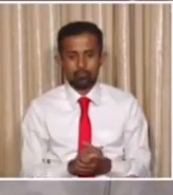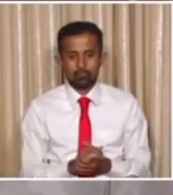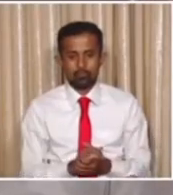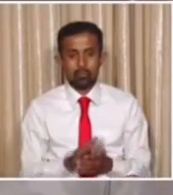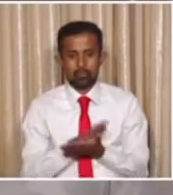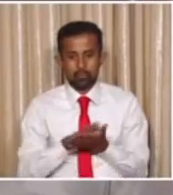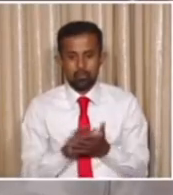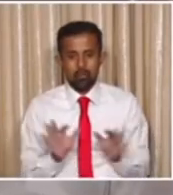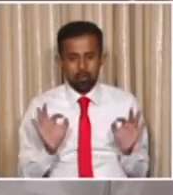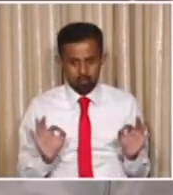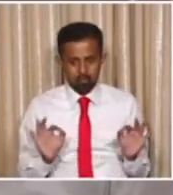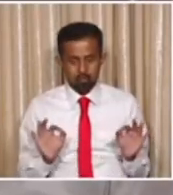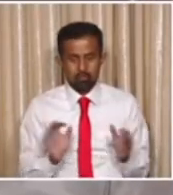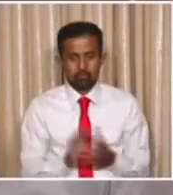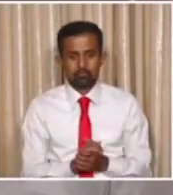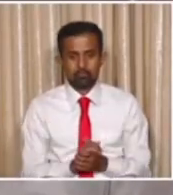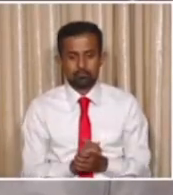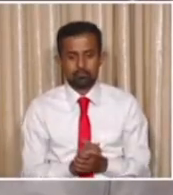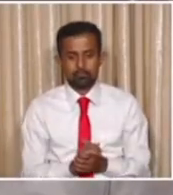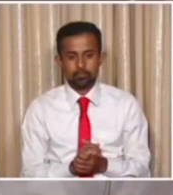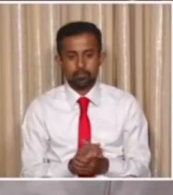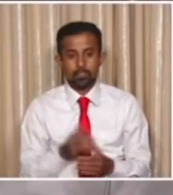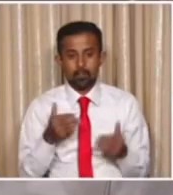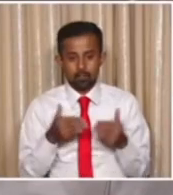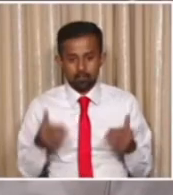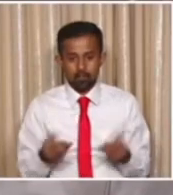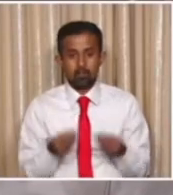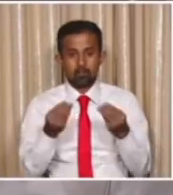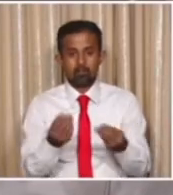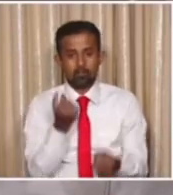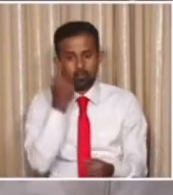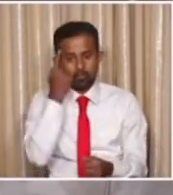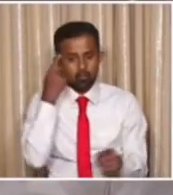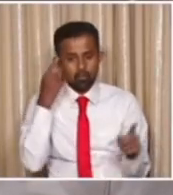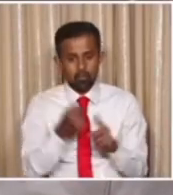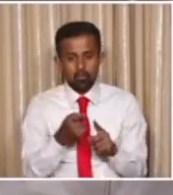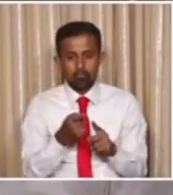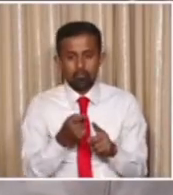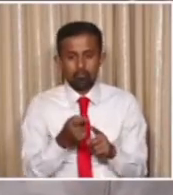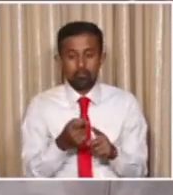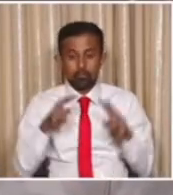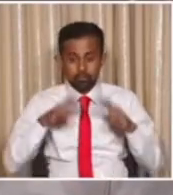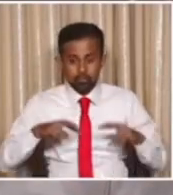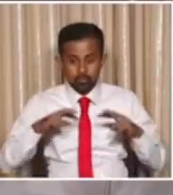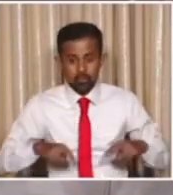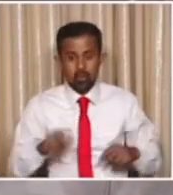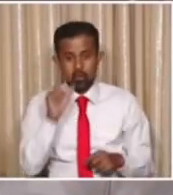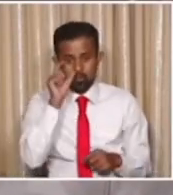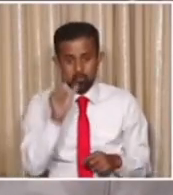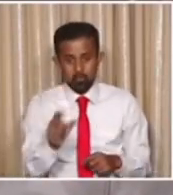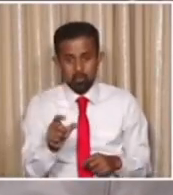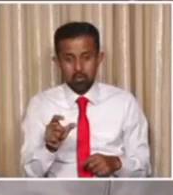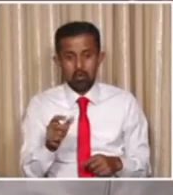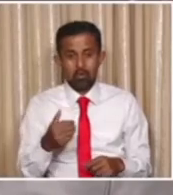ඒකට සූදානම්. ඒ නිසා මේ අද මේ ඉදිරිපත් වෙලා තියෙන යෝජනාව පිළිබඳව ඉතාම ගැඹුරින් සලකලා අද